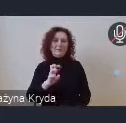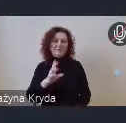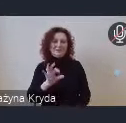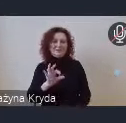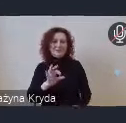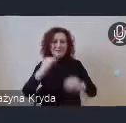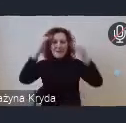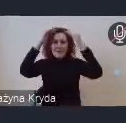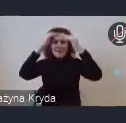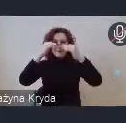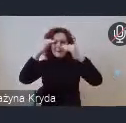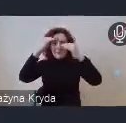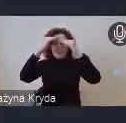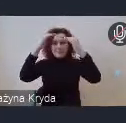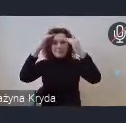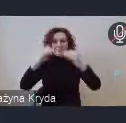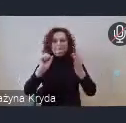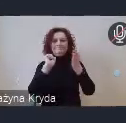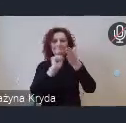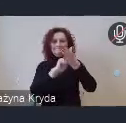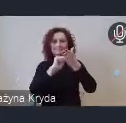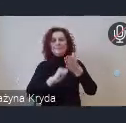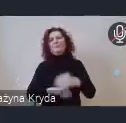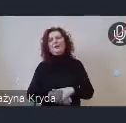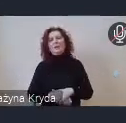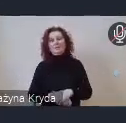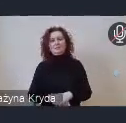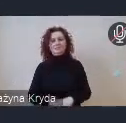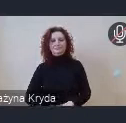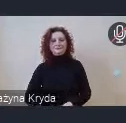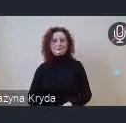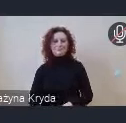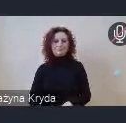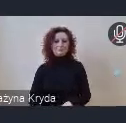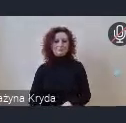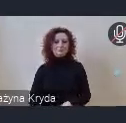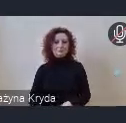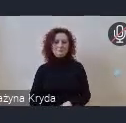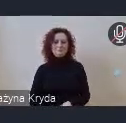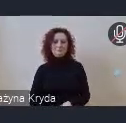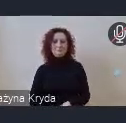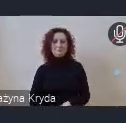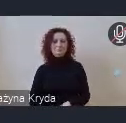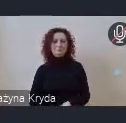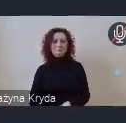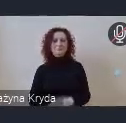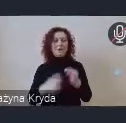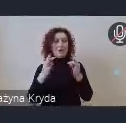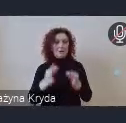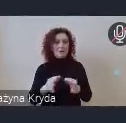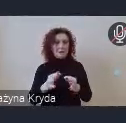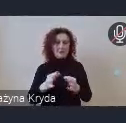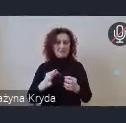to za moment i to to były te podstawowe rzeczy w poruszaniu się w przestrzeni poziomu teraz przestrzeń czy poruszanie się pionowe